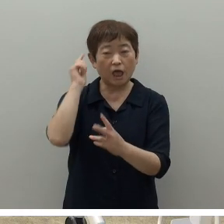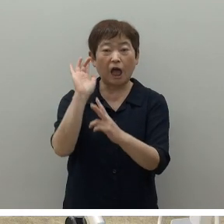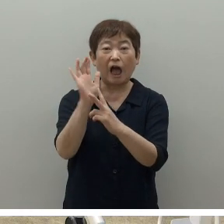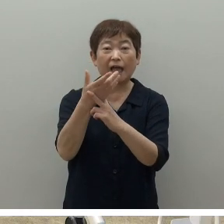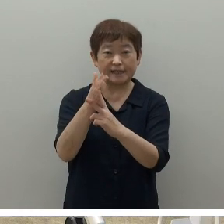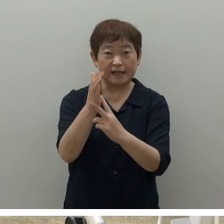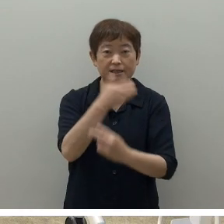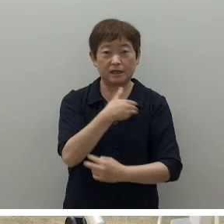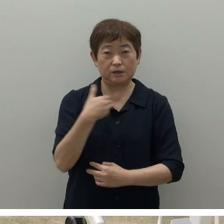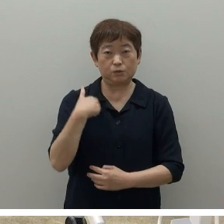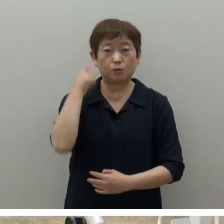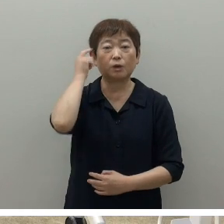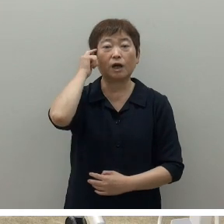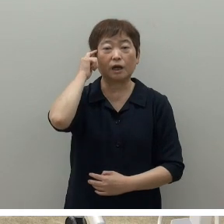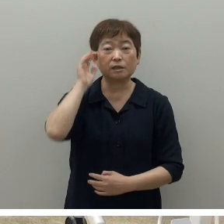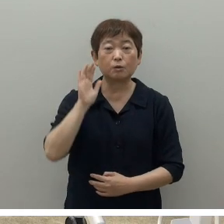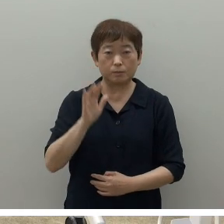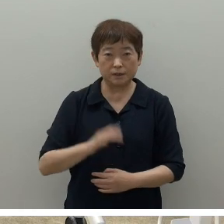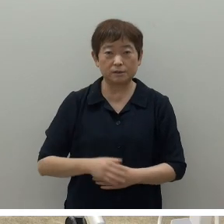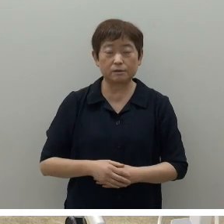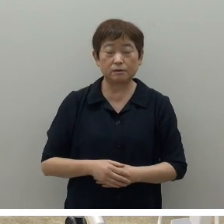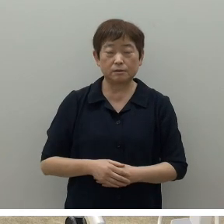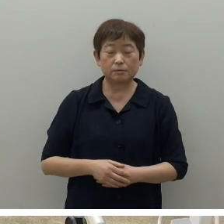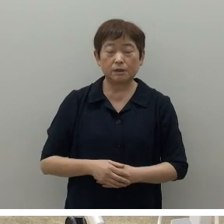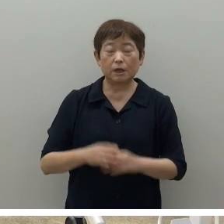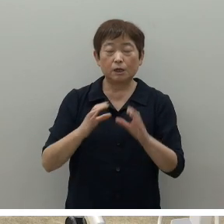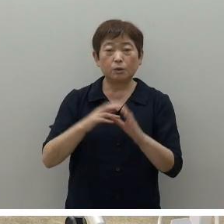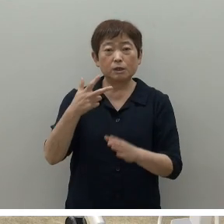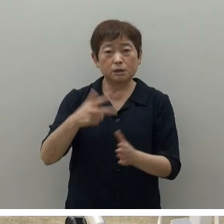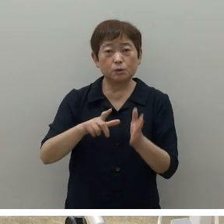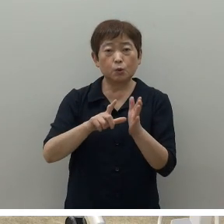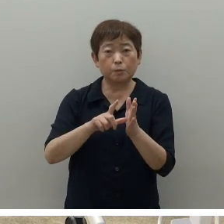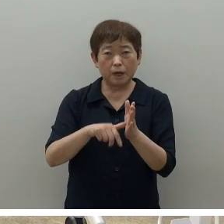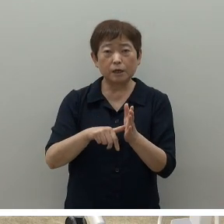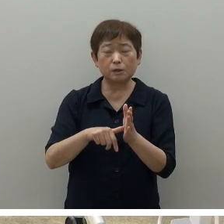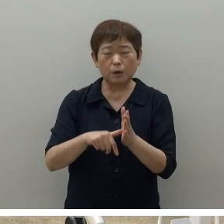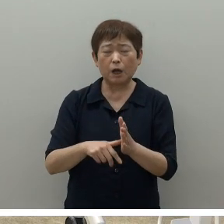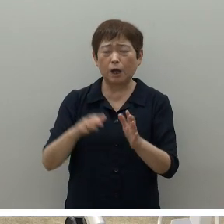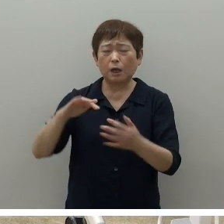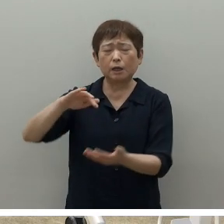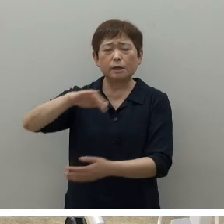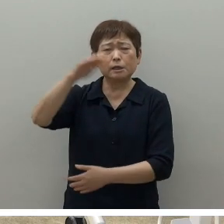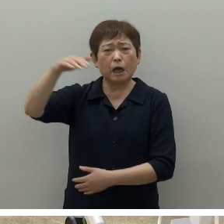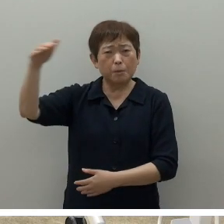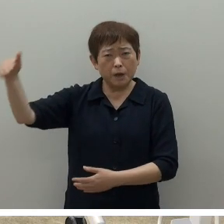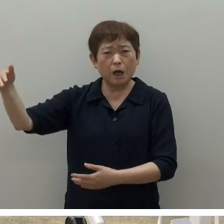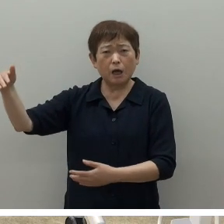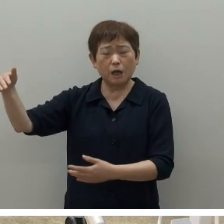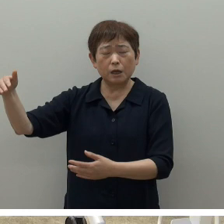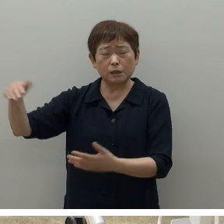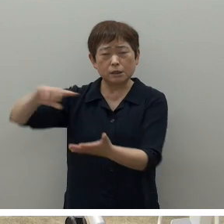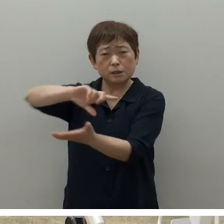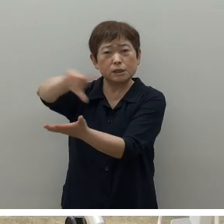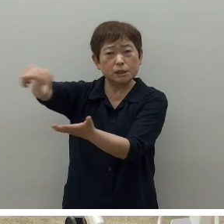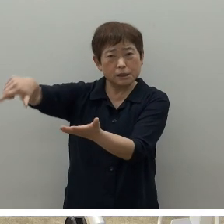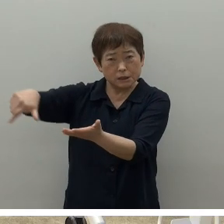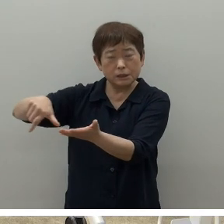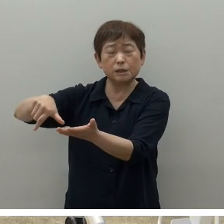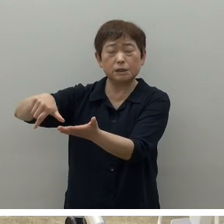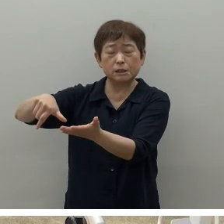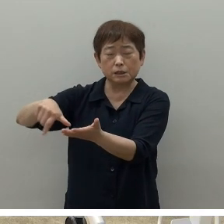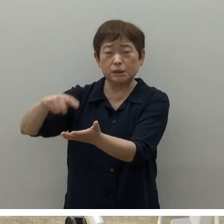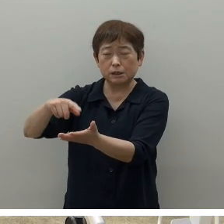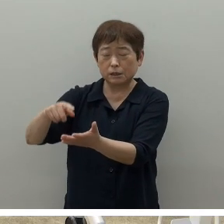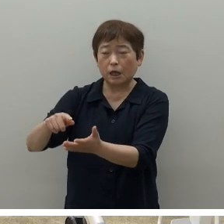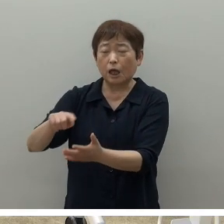選びいただきたいと考えております。また市におきましては、中山間地域などにおける集団接種のスポ